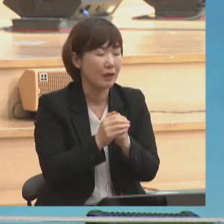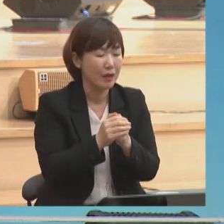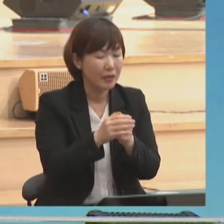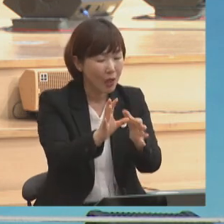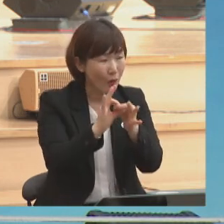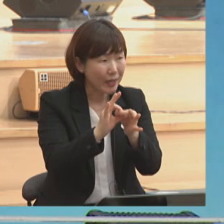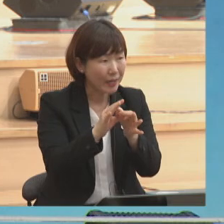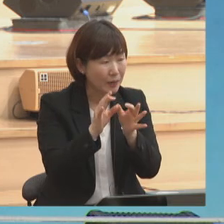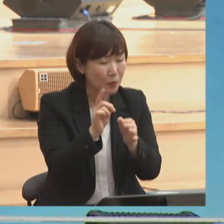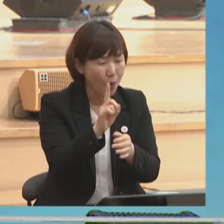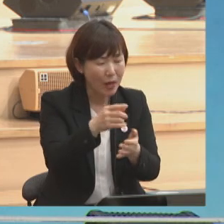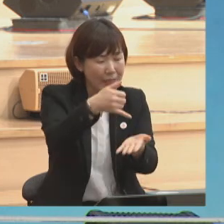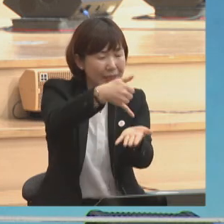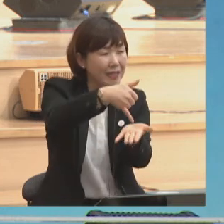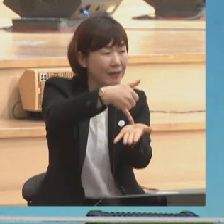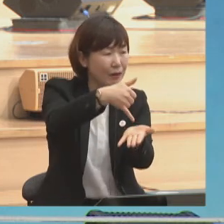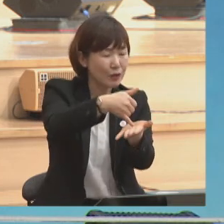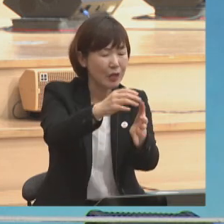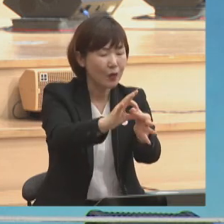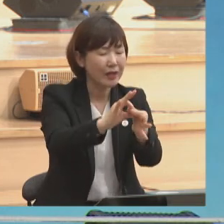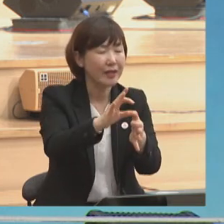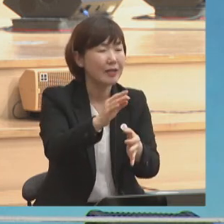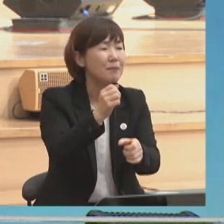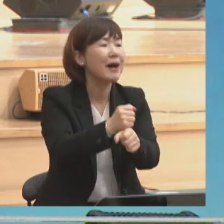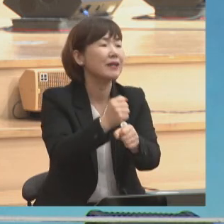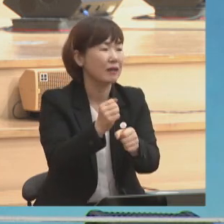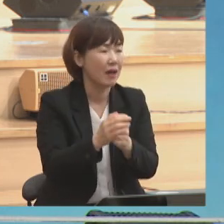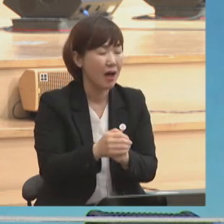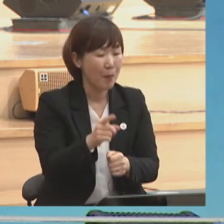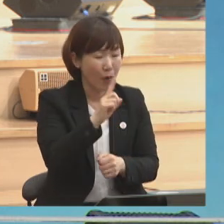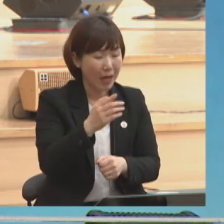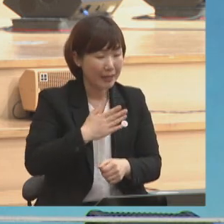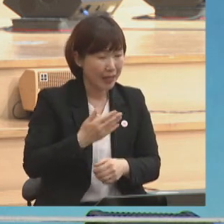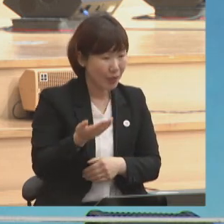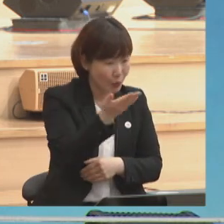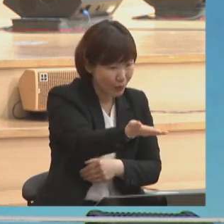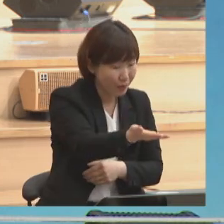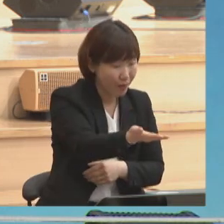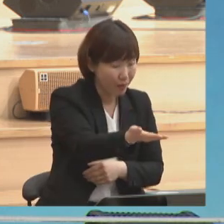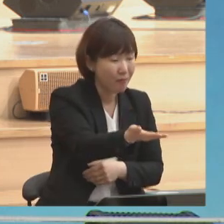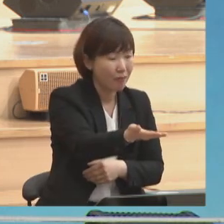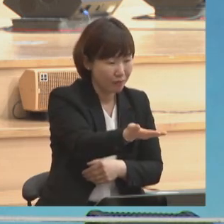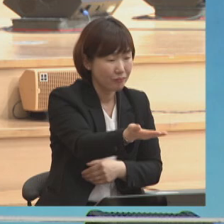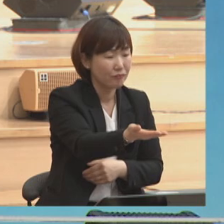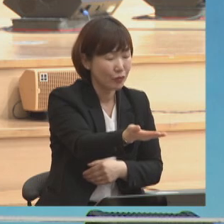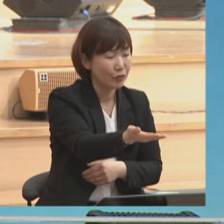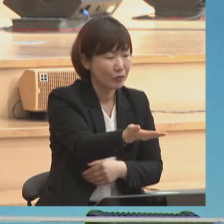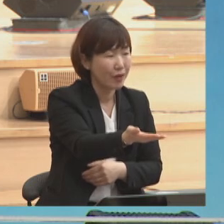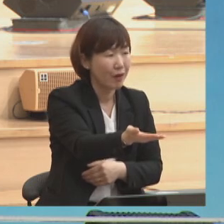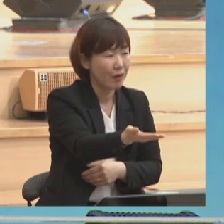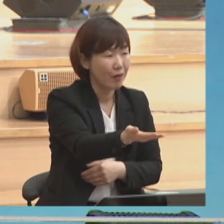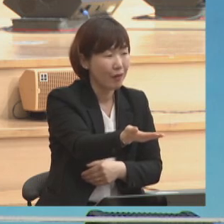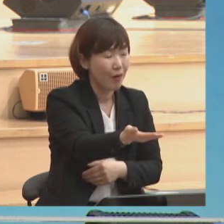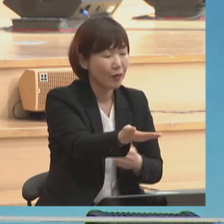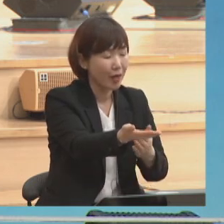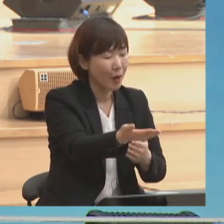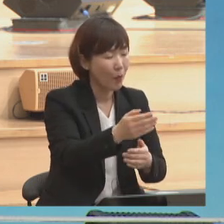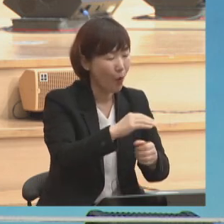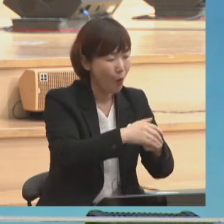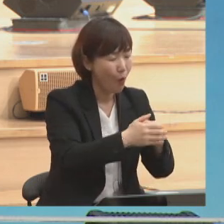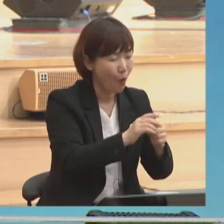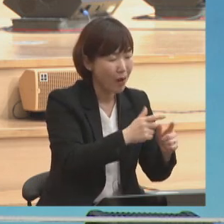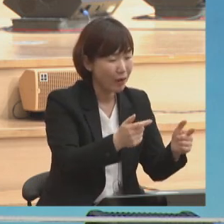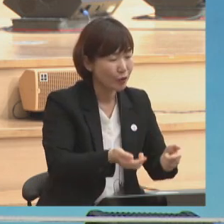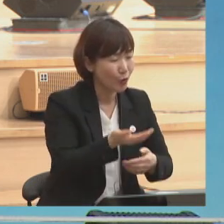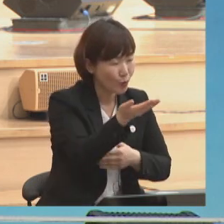인격적인 관계를 맺는다 그 말인 거예요. 그러니까 이건 뭘 주고 내가 할 도리 다 하고 줬으니 뭐 과일도 줬고